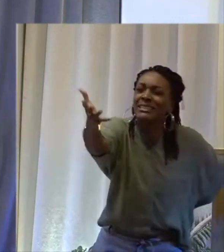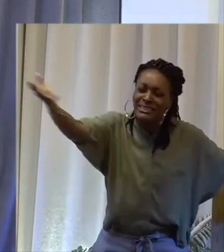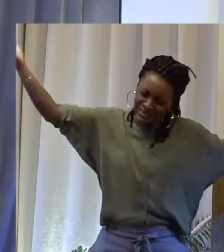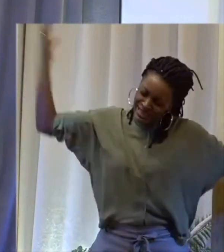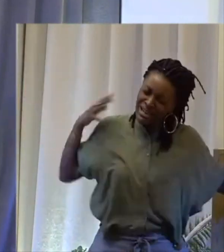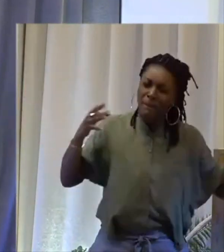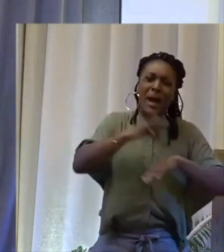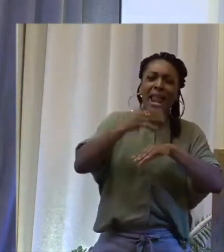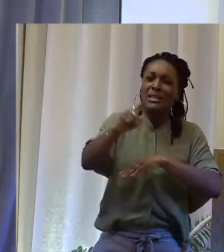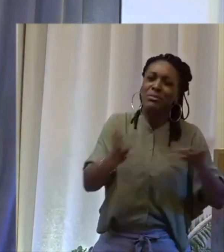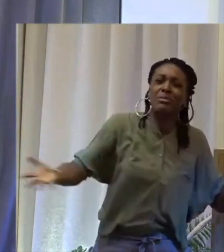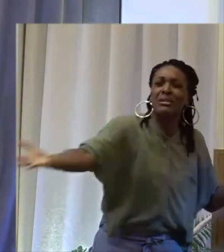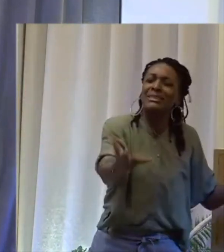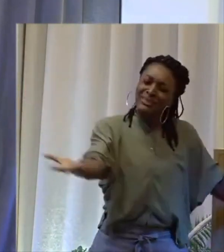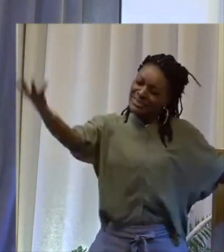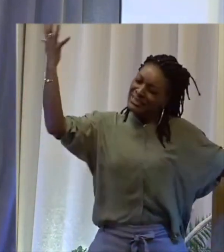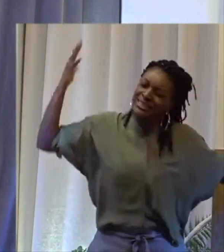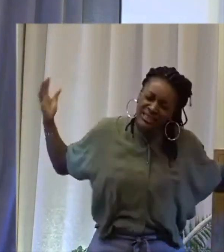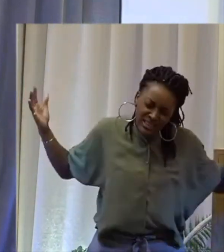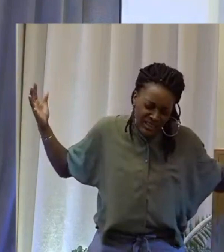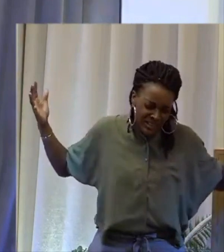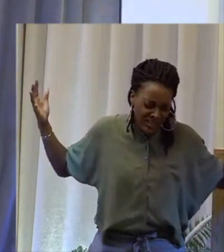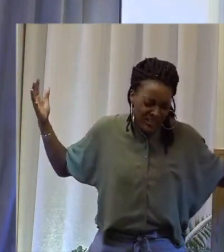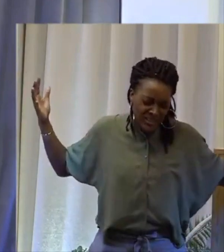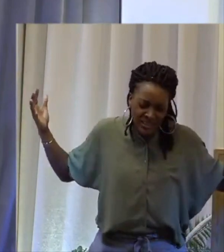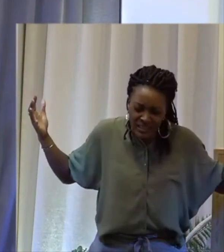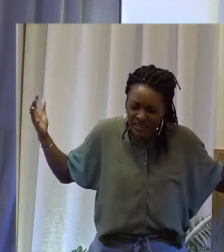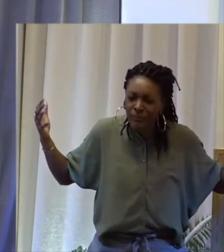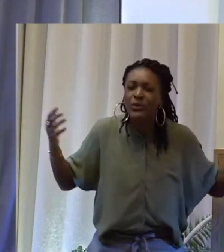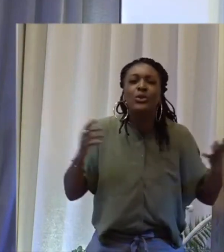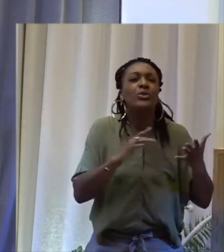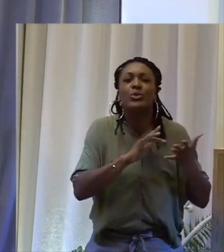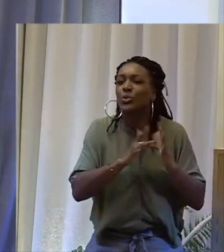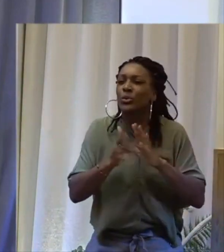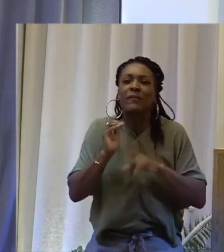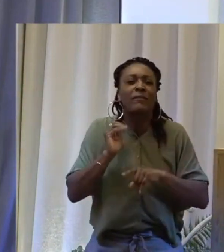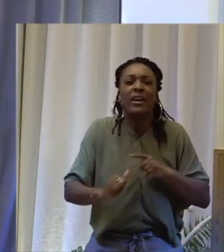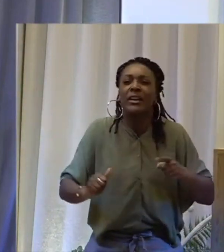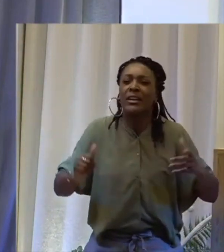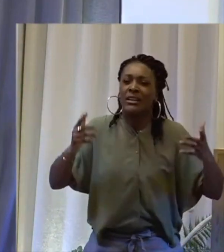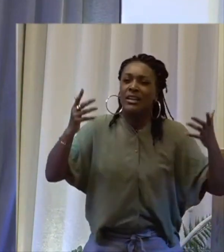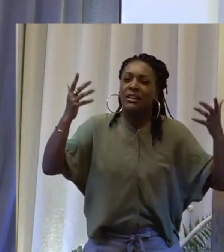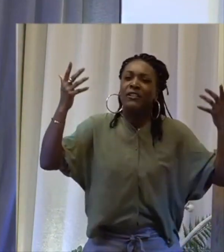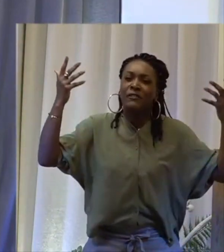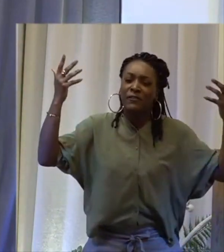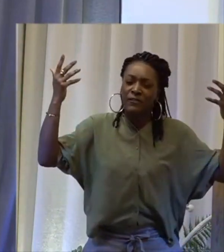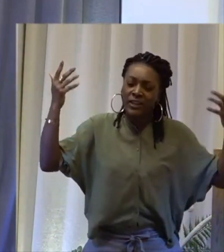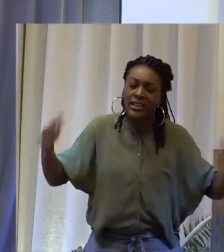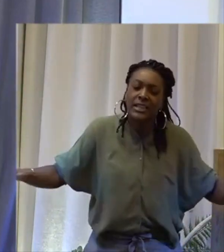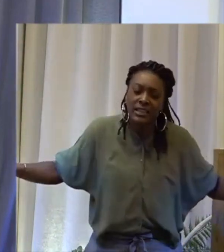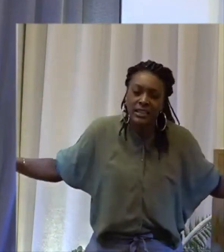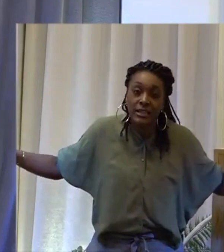vos maladies, j'ai pris sur moi ce qui est en train de vous détruire jour après jour. J'ai tout accompli et mon Père est